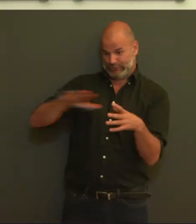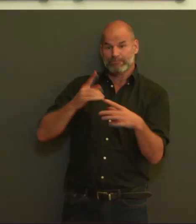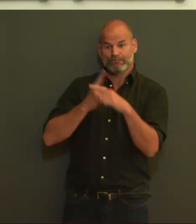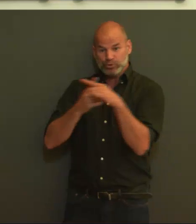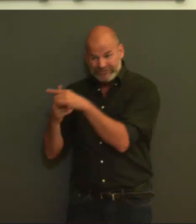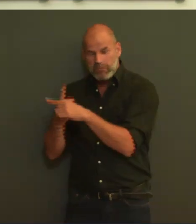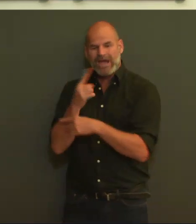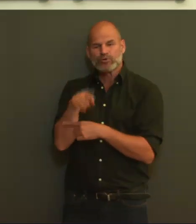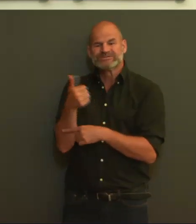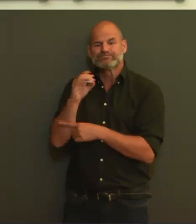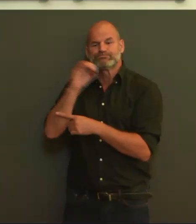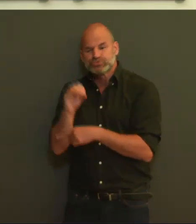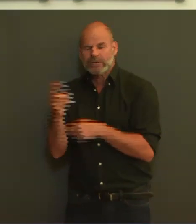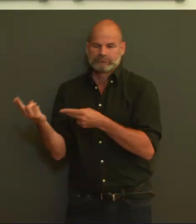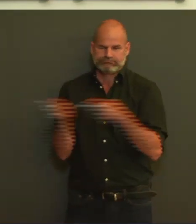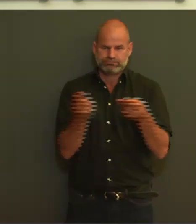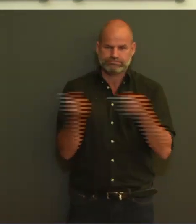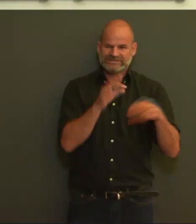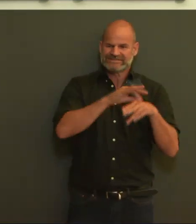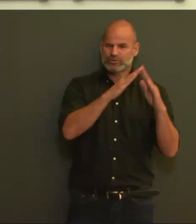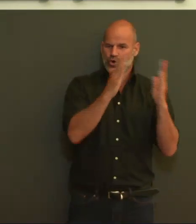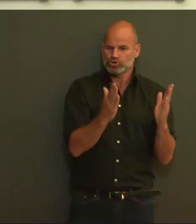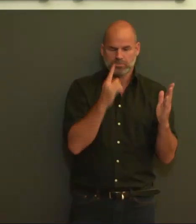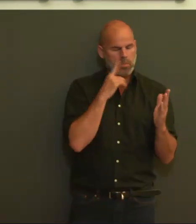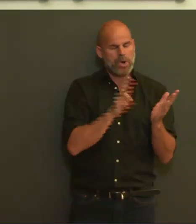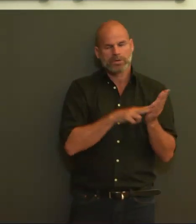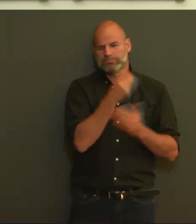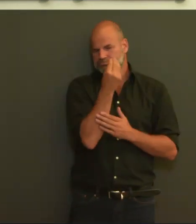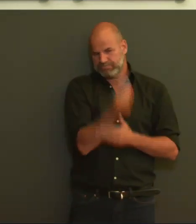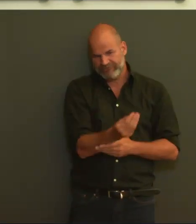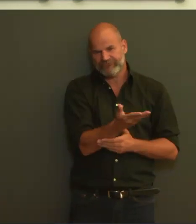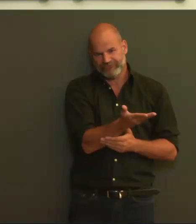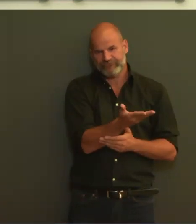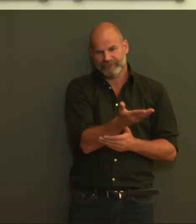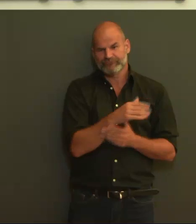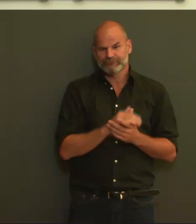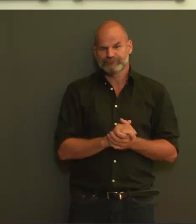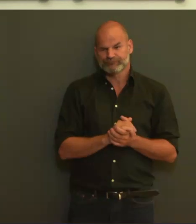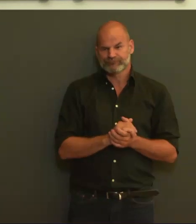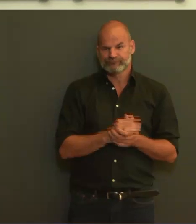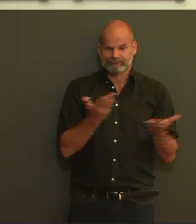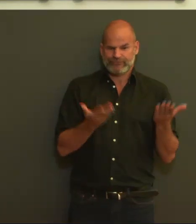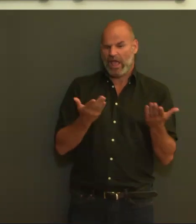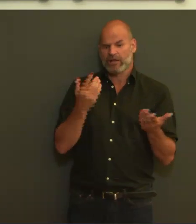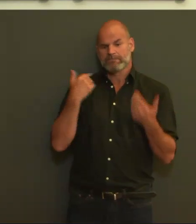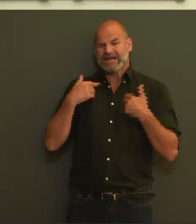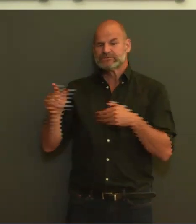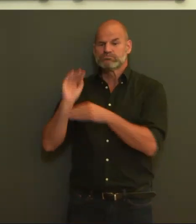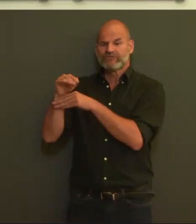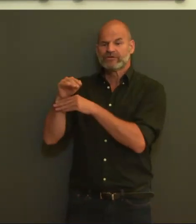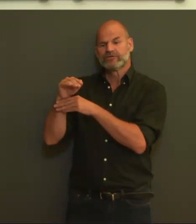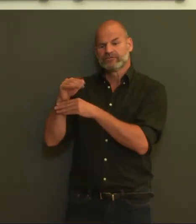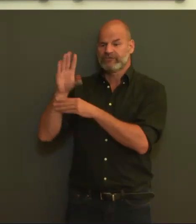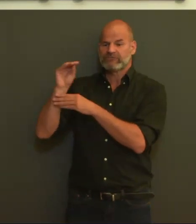lager dan het percentage dat we zien bij ouderen. Bij mensen boven de 65 wordt al gauw 10% of